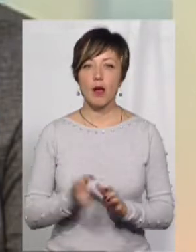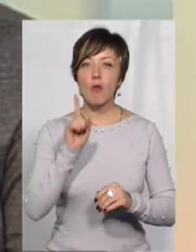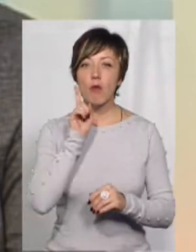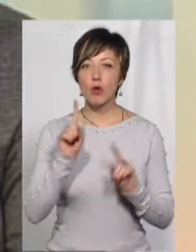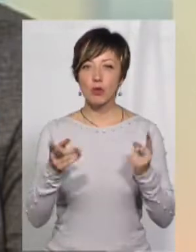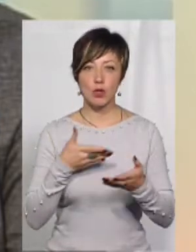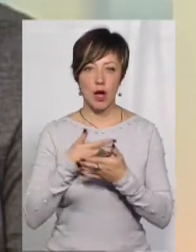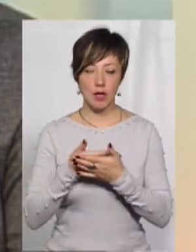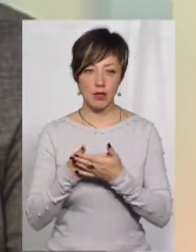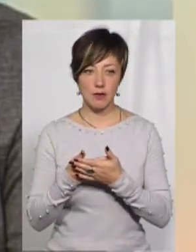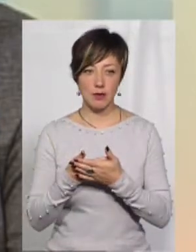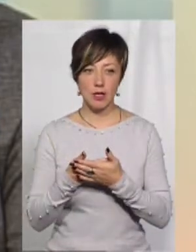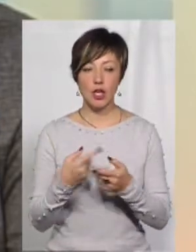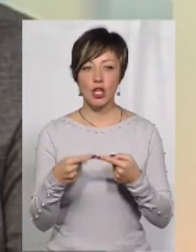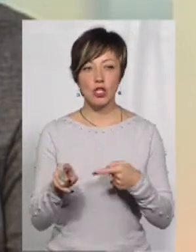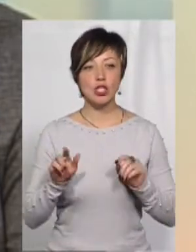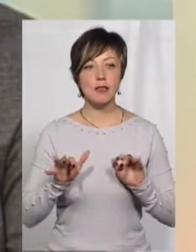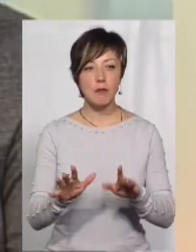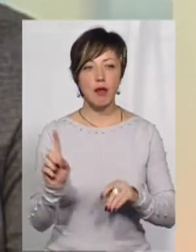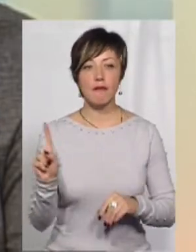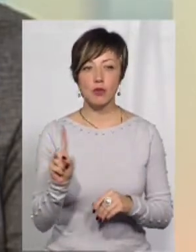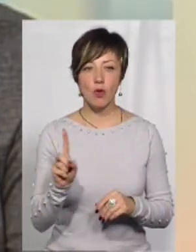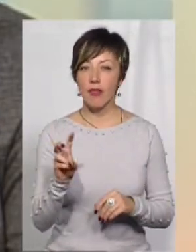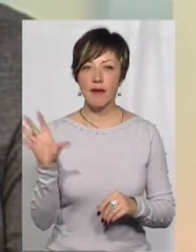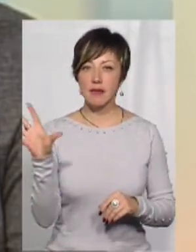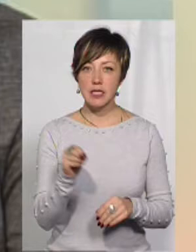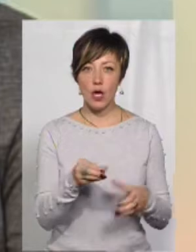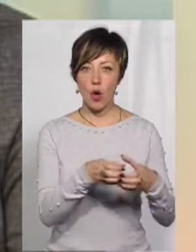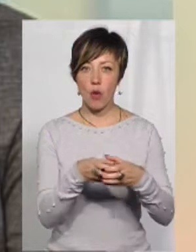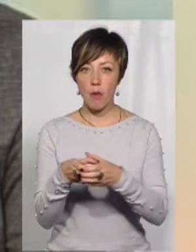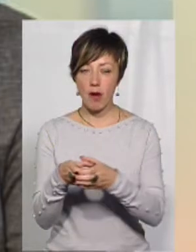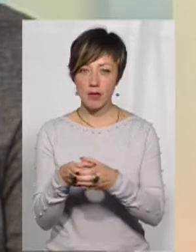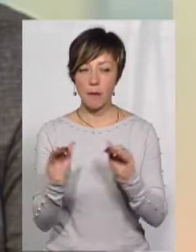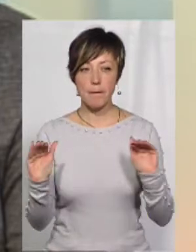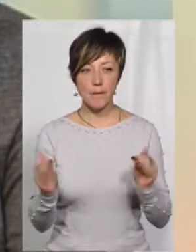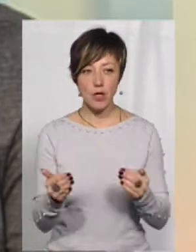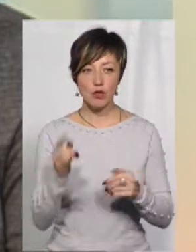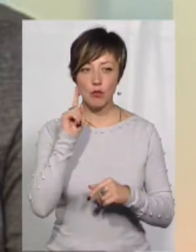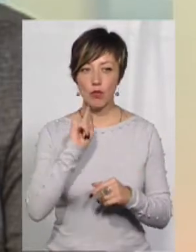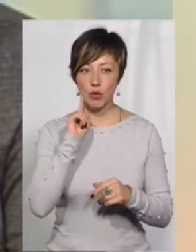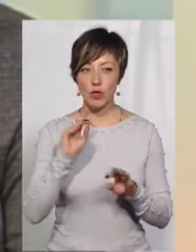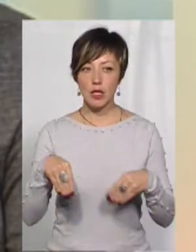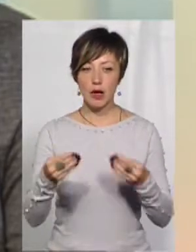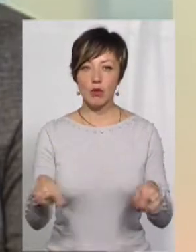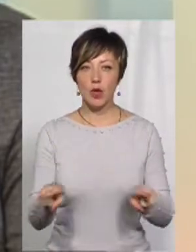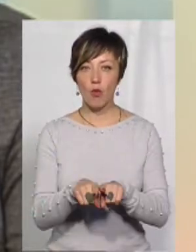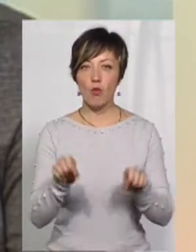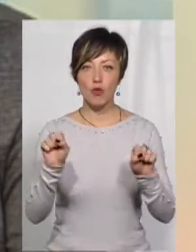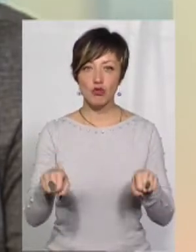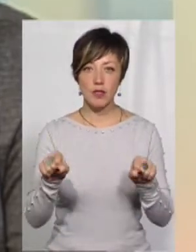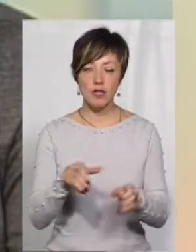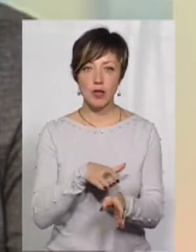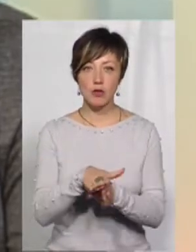Молодь дуже активна. Інша справа, що не всі громади, меншість, поки що дають таку